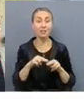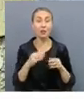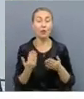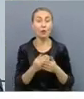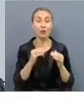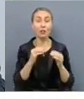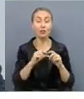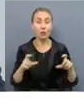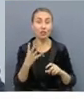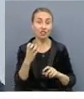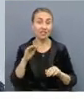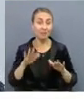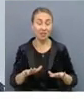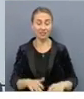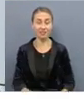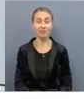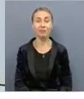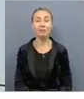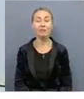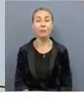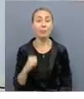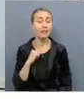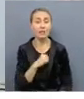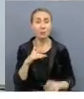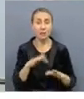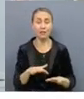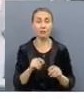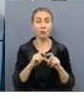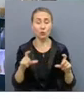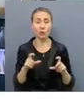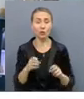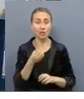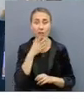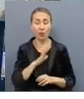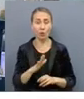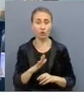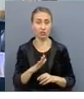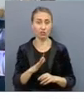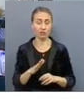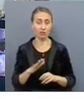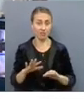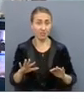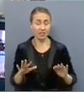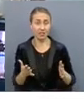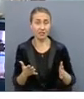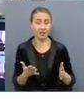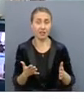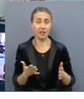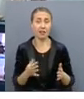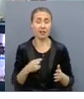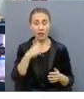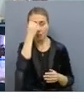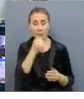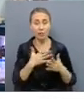мест. На самом деле школа в таком не очень хорошем состоянии, да? Вот. Но я хотел поблагодарить вас за ту большую